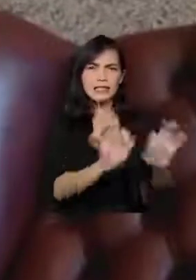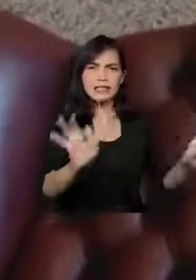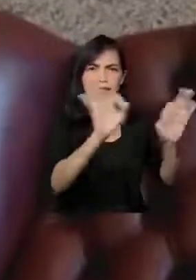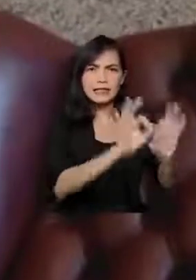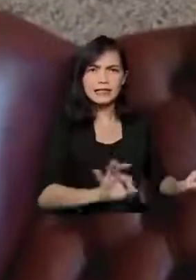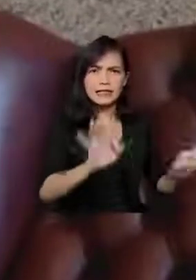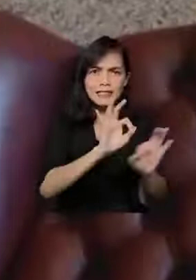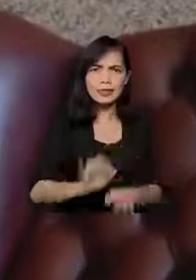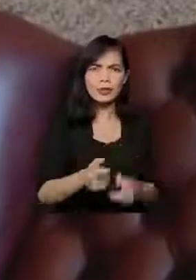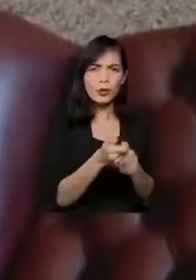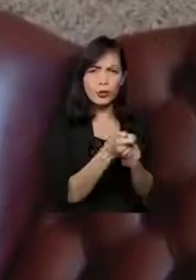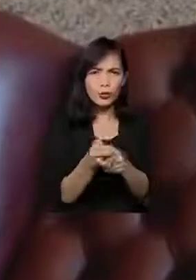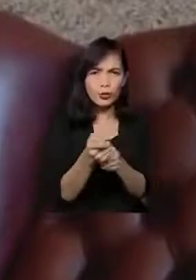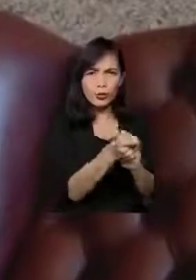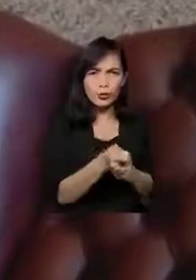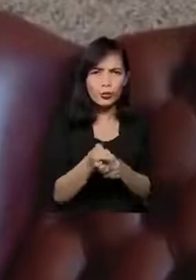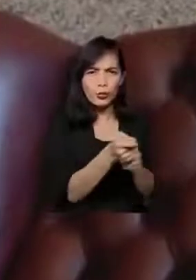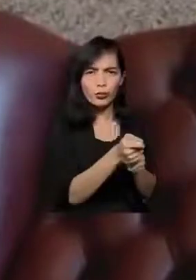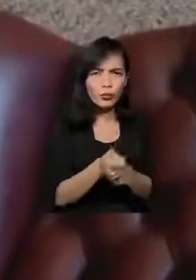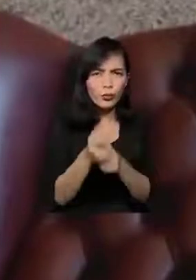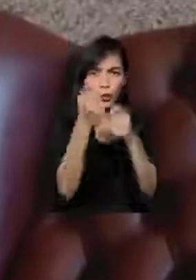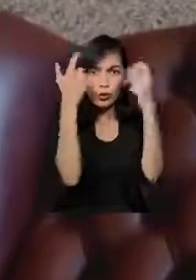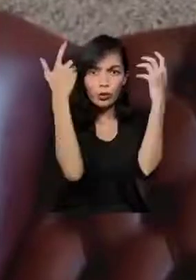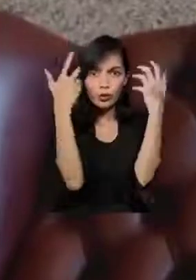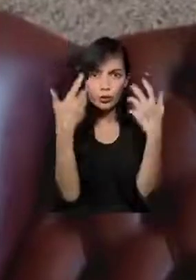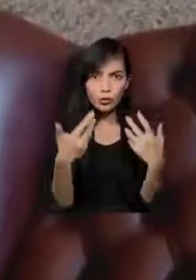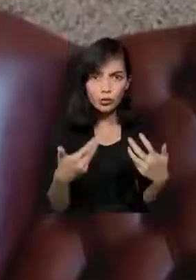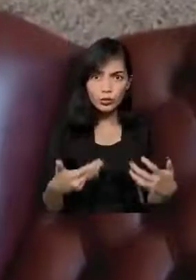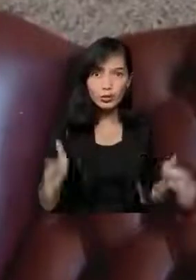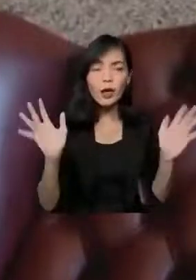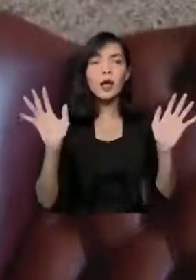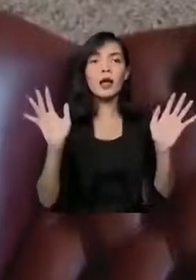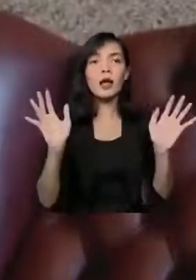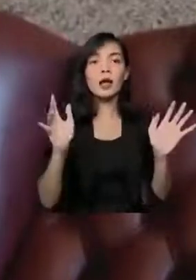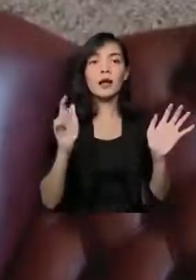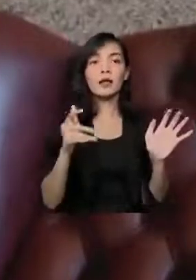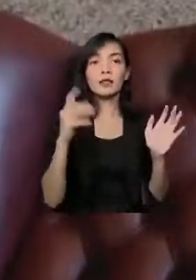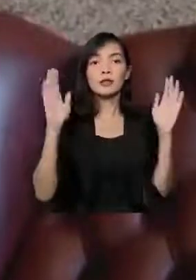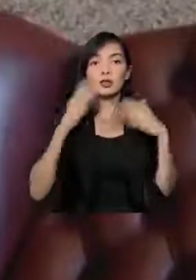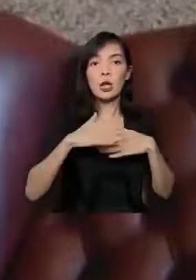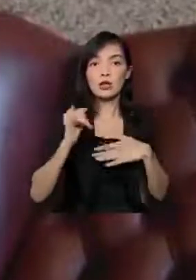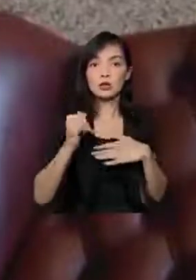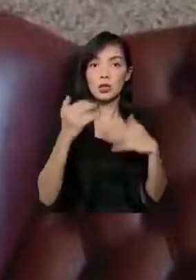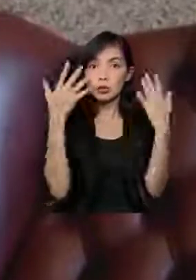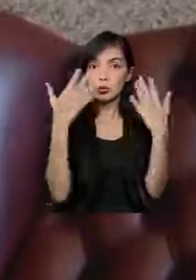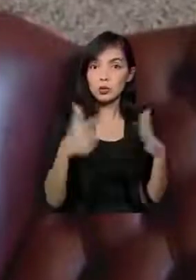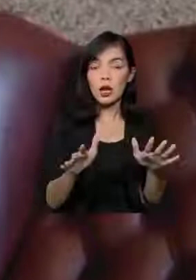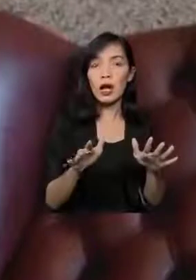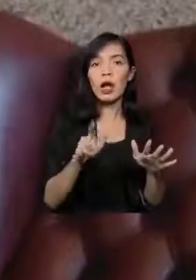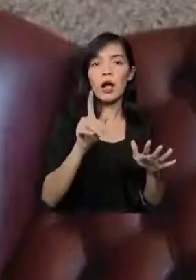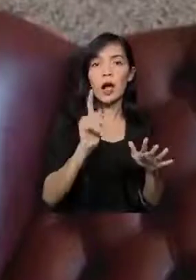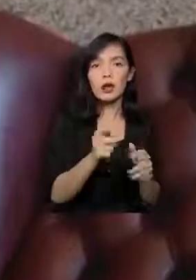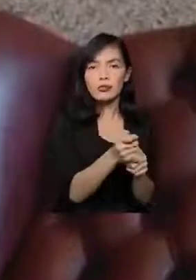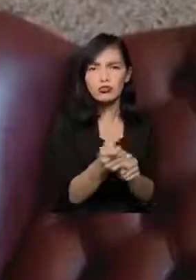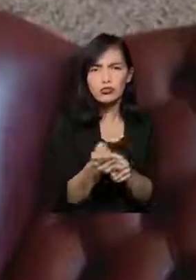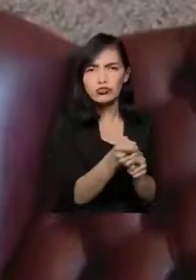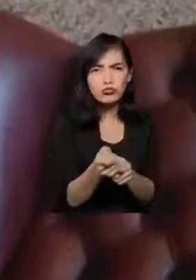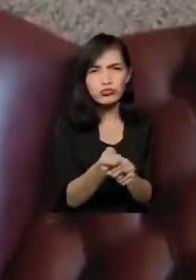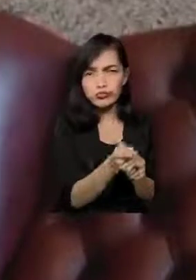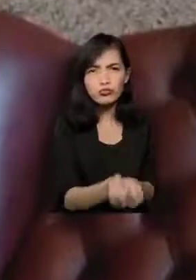rame di semprot kemudian setelah selesai shalat Jumat juga dilakukan penyemprotan